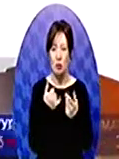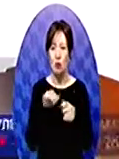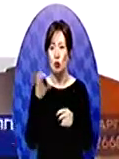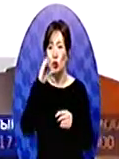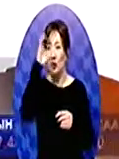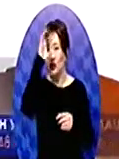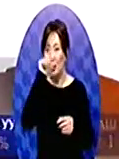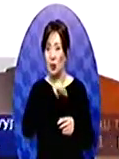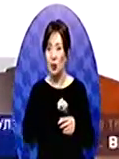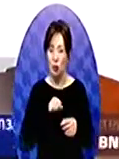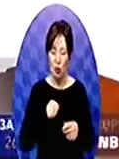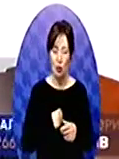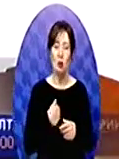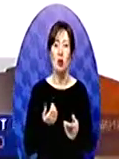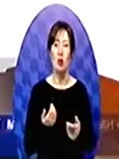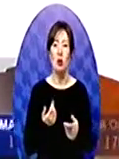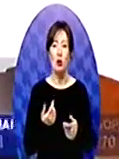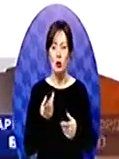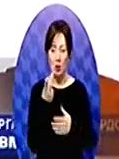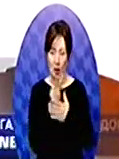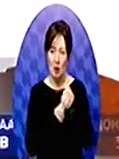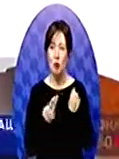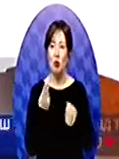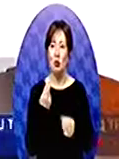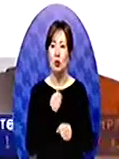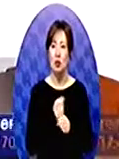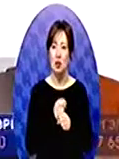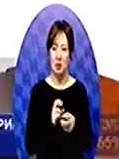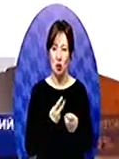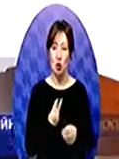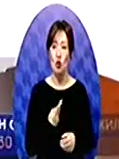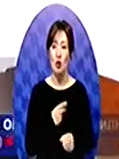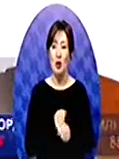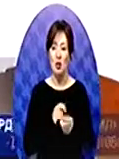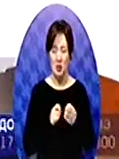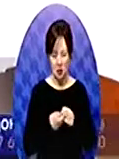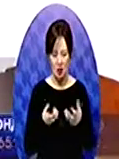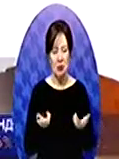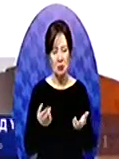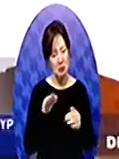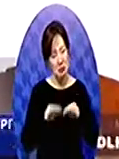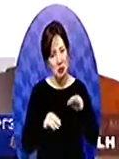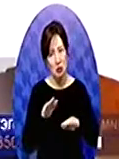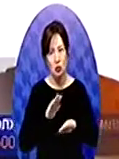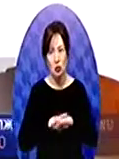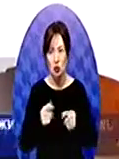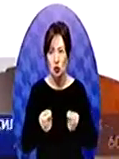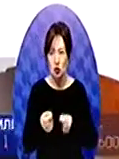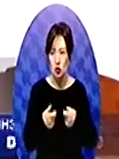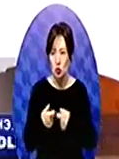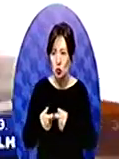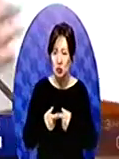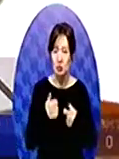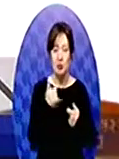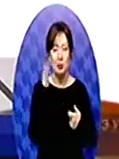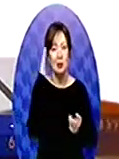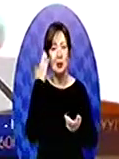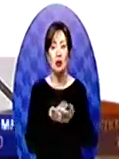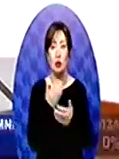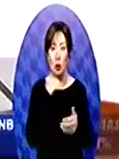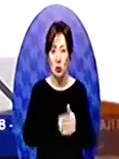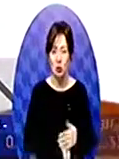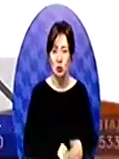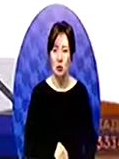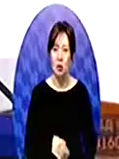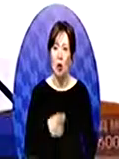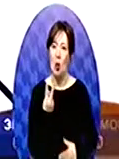сайд нь давхар дээштэй байх ийм одоо зохицуулт хийвэл яасан бэ гэсэн тийм байдлаар санаа оруулсан. Давхар дээлгүй